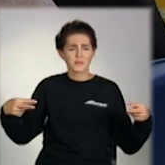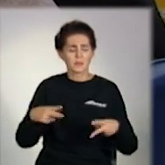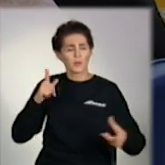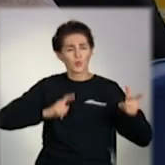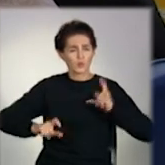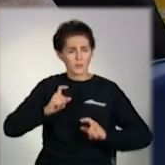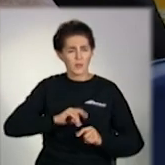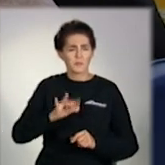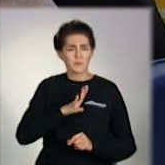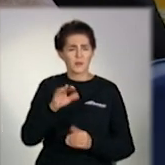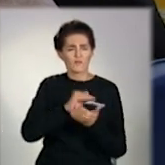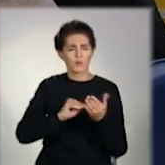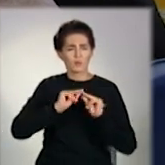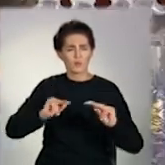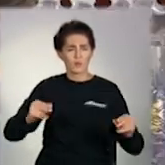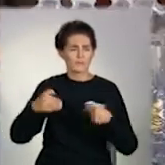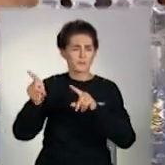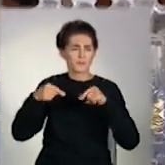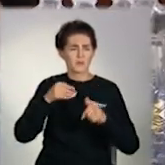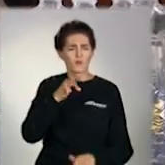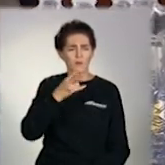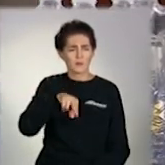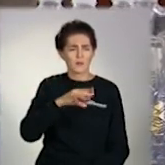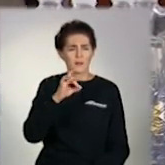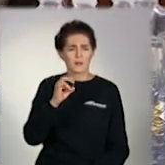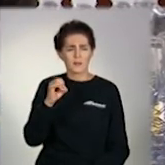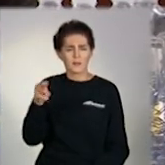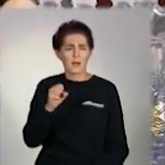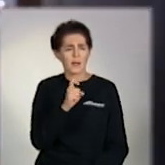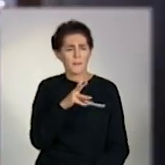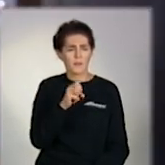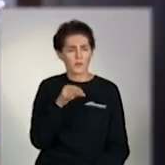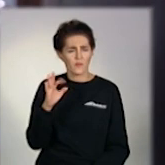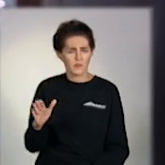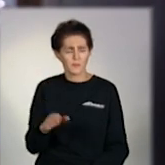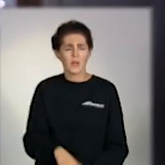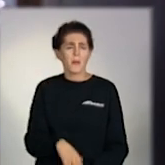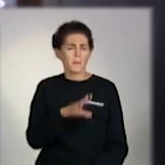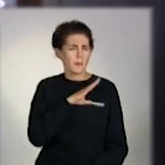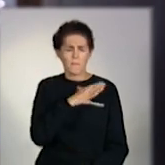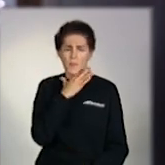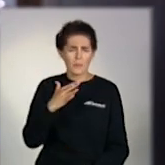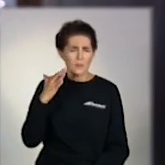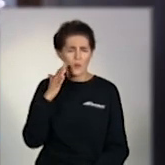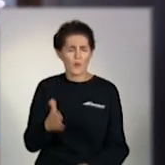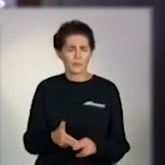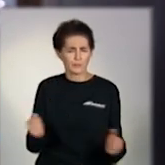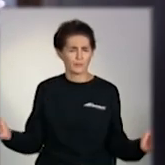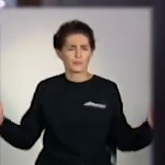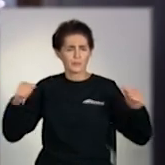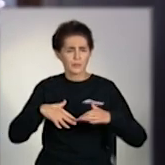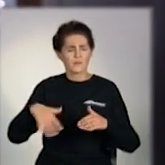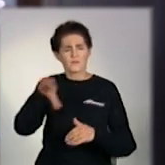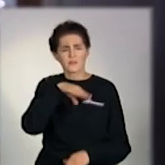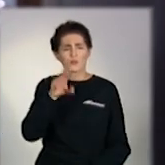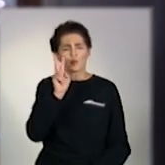також відвідали тренінг від фонду Ріната Ахметова. Було дуже багато ДБСТ, там прийомні батьки,